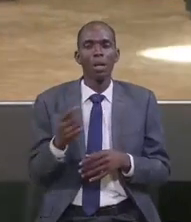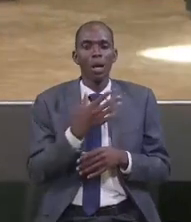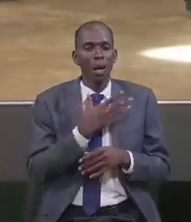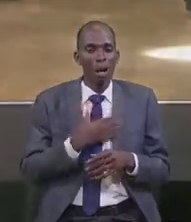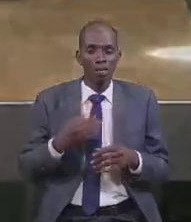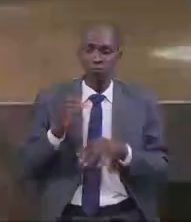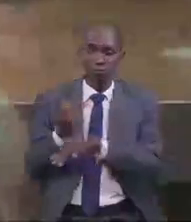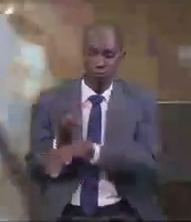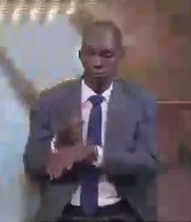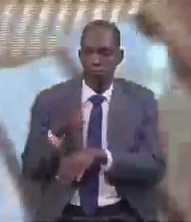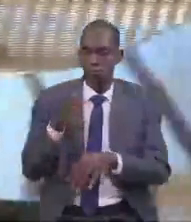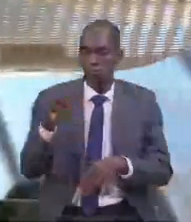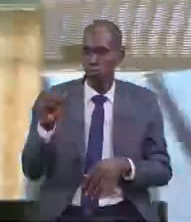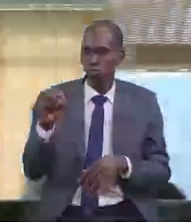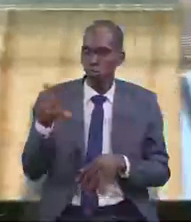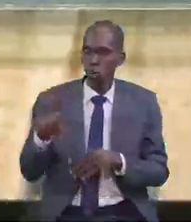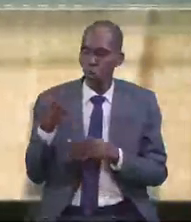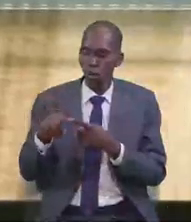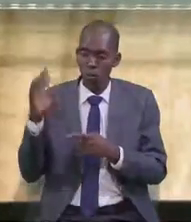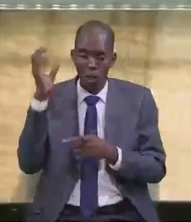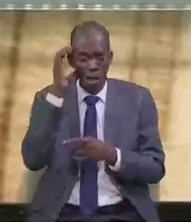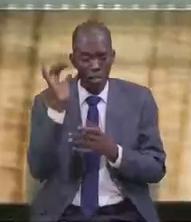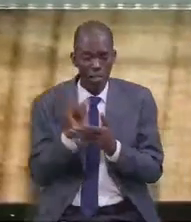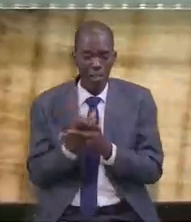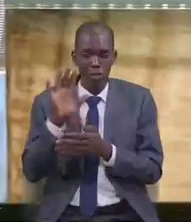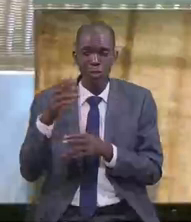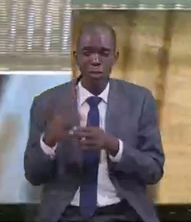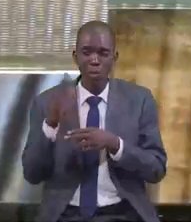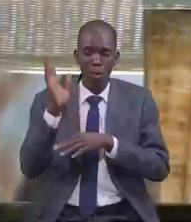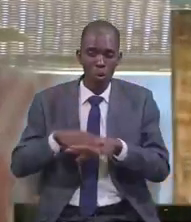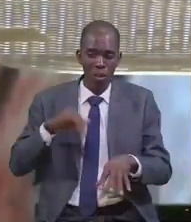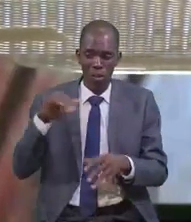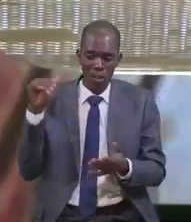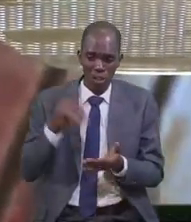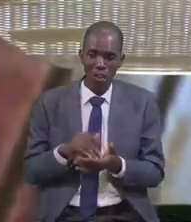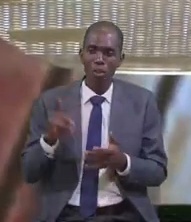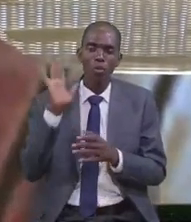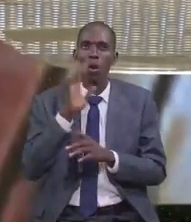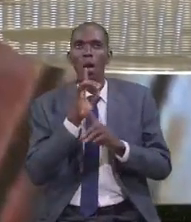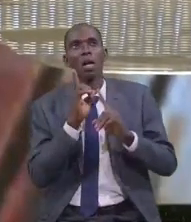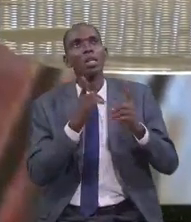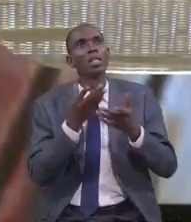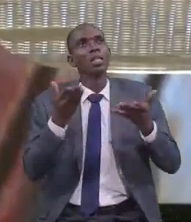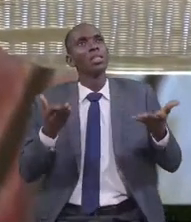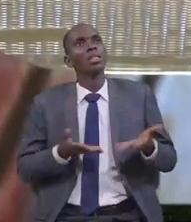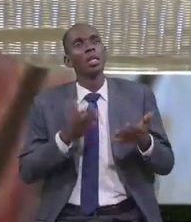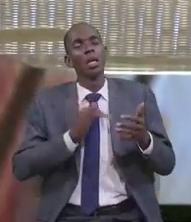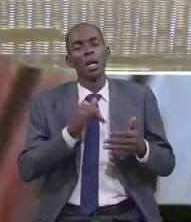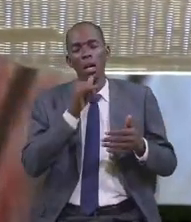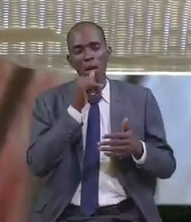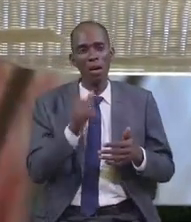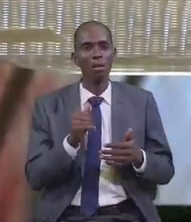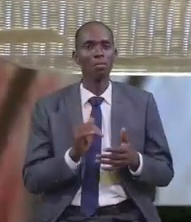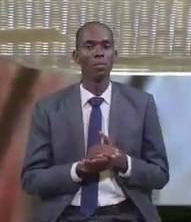serviteur t'écoute. Et lorsque la voix vient encore, il a dit, me voici, je suis